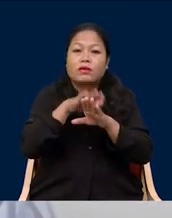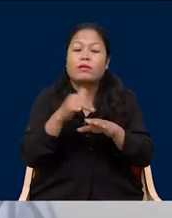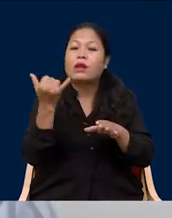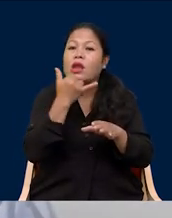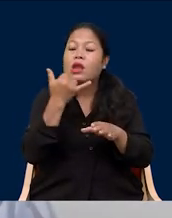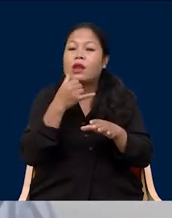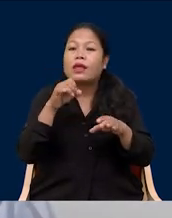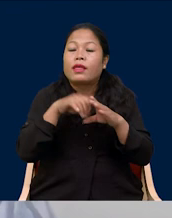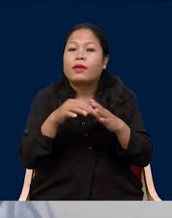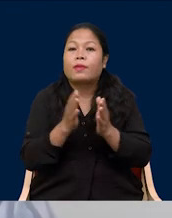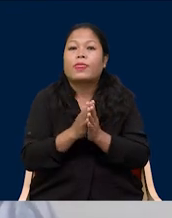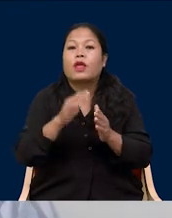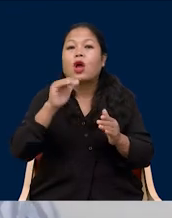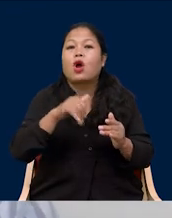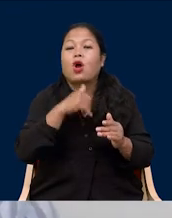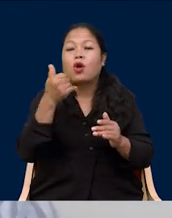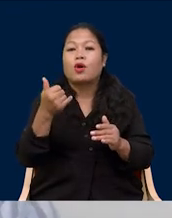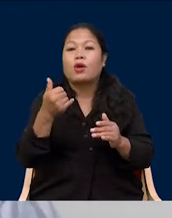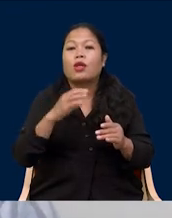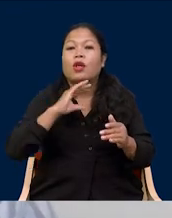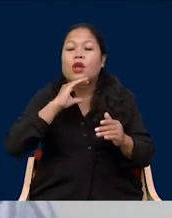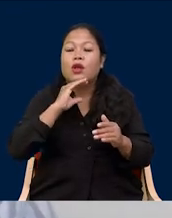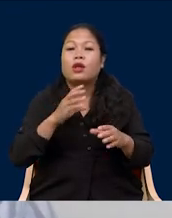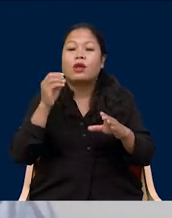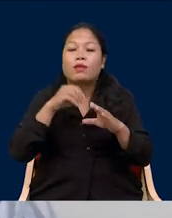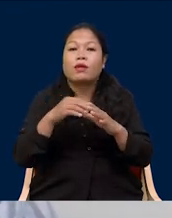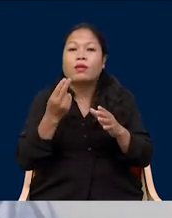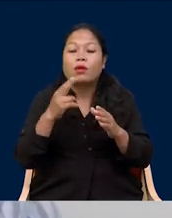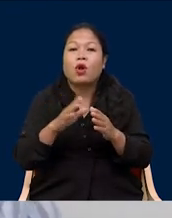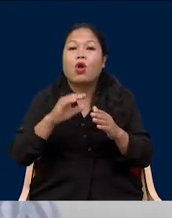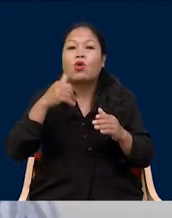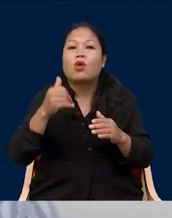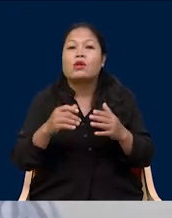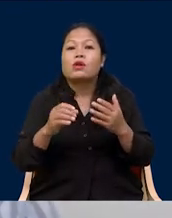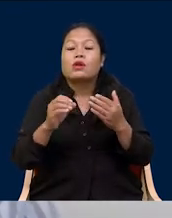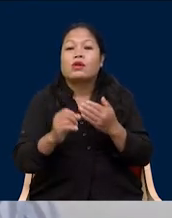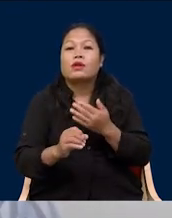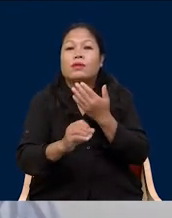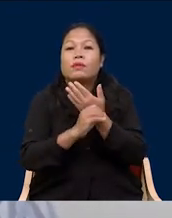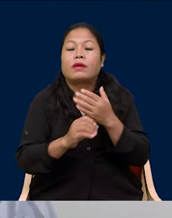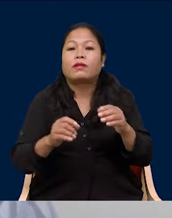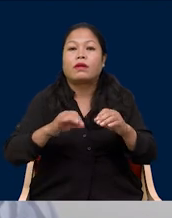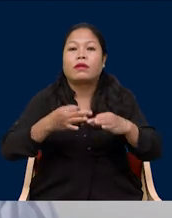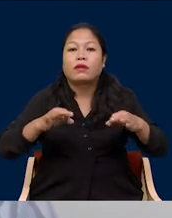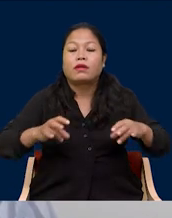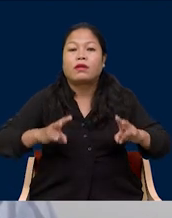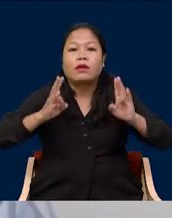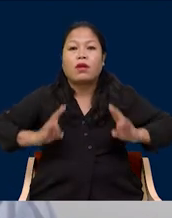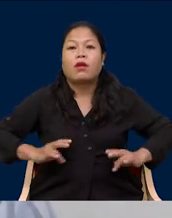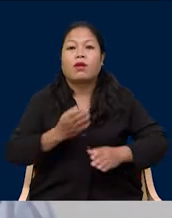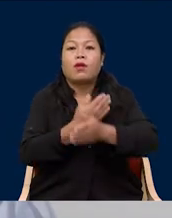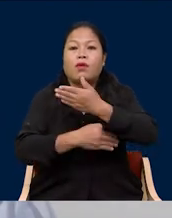पनि समावेशीकरण जस्तो लैङ्गिक हिसाबले भयो अर्को युथ युवाहरूको हिसाबले भयो अर्को चाहिँ अब